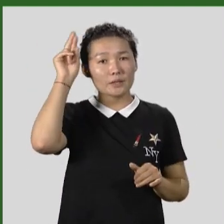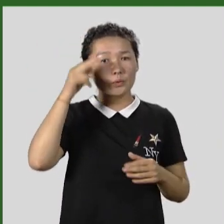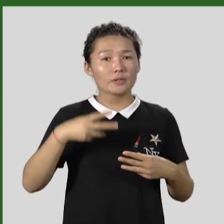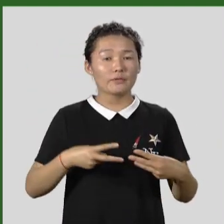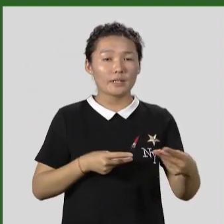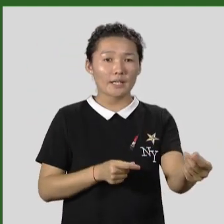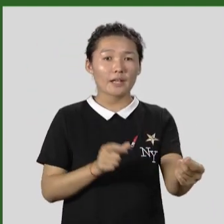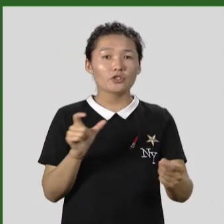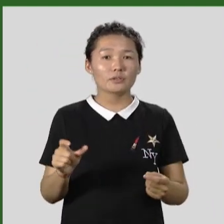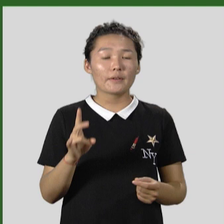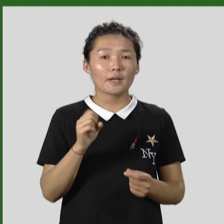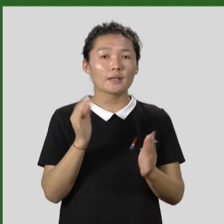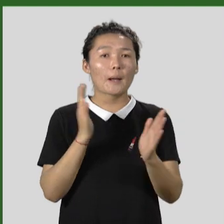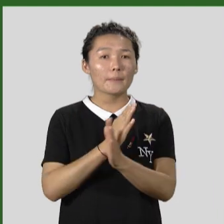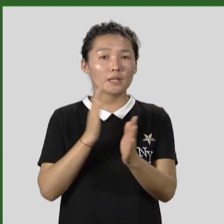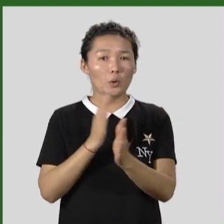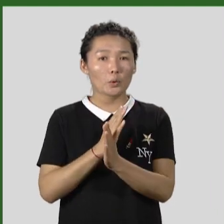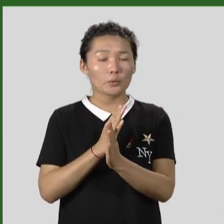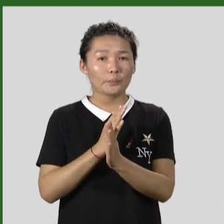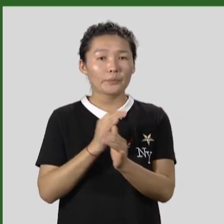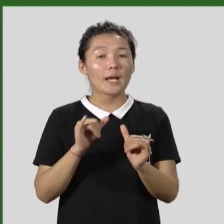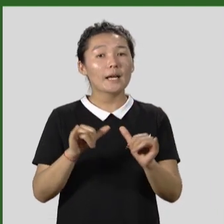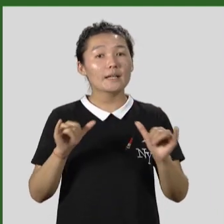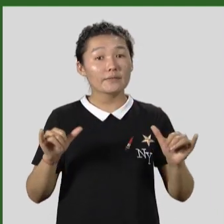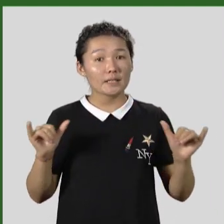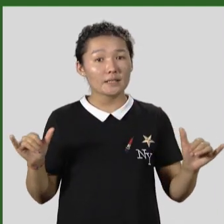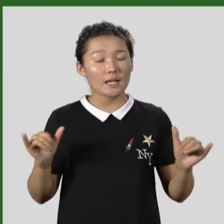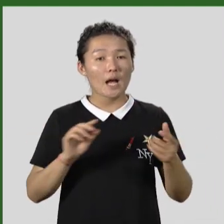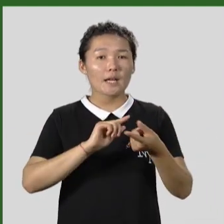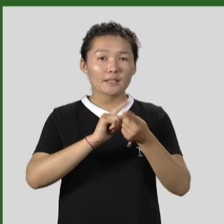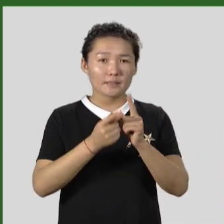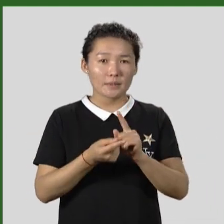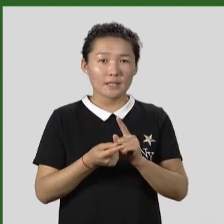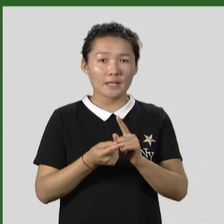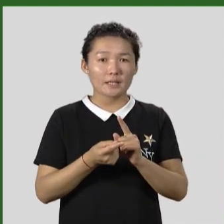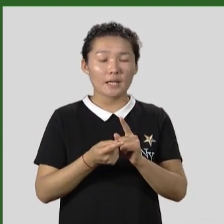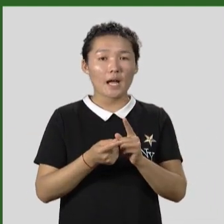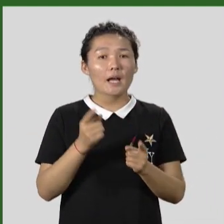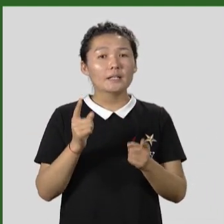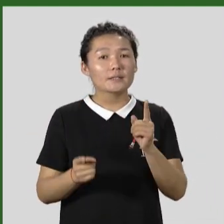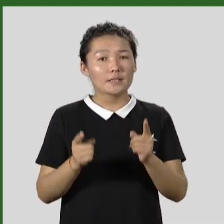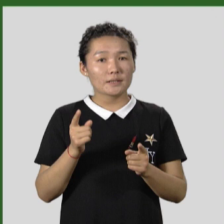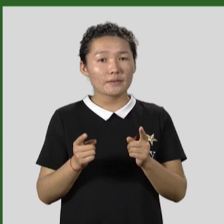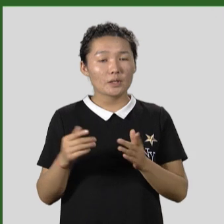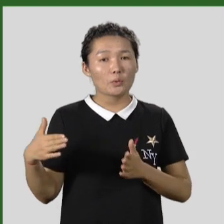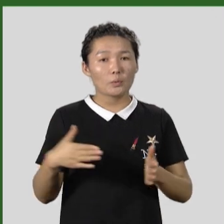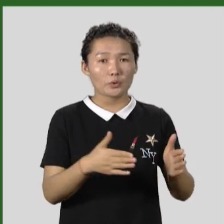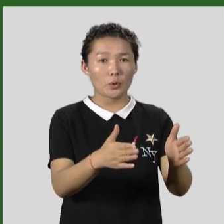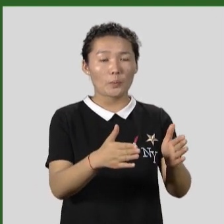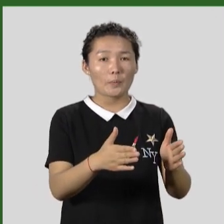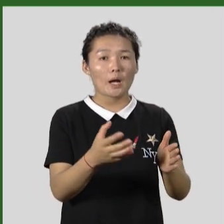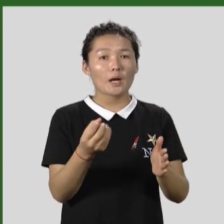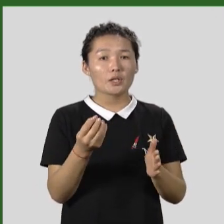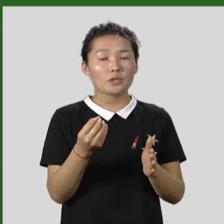влияние человека на природу, ее развитие и изменение естественным путем, а также под